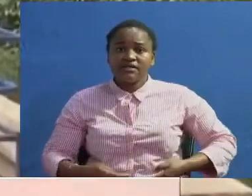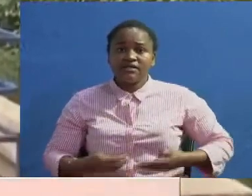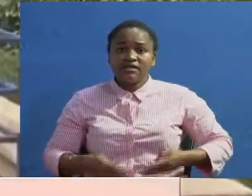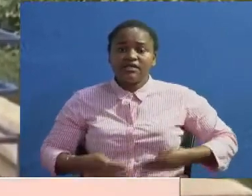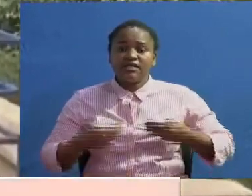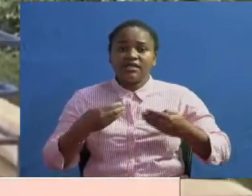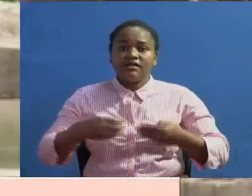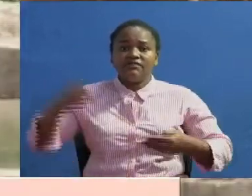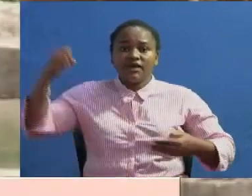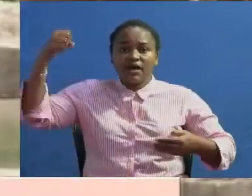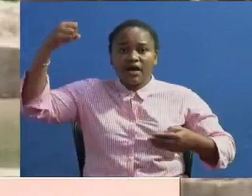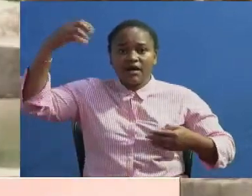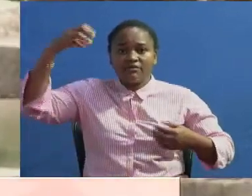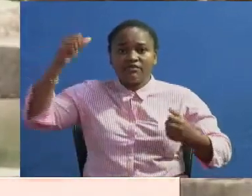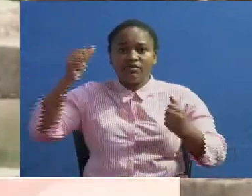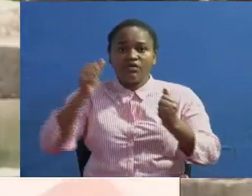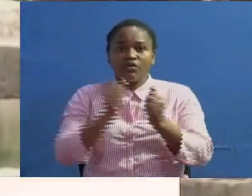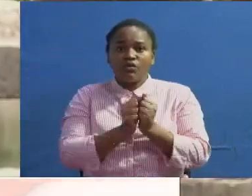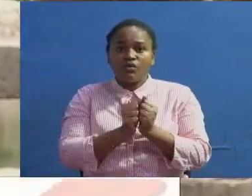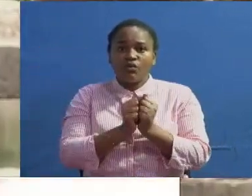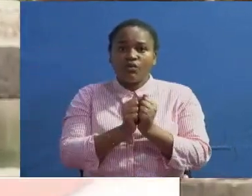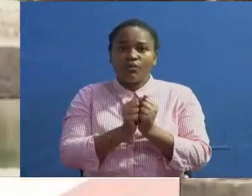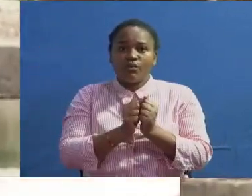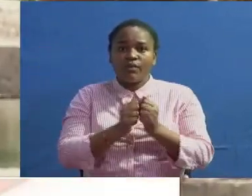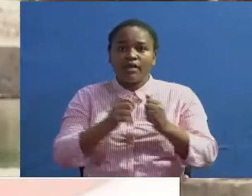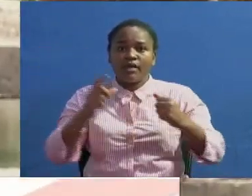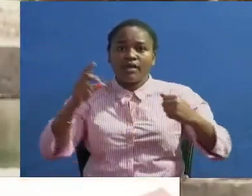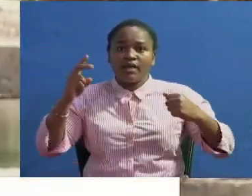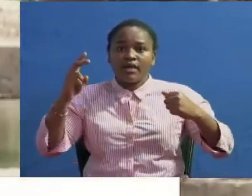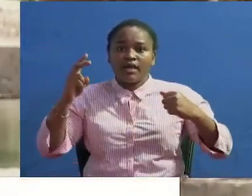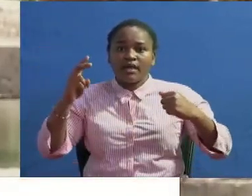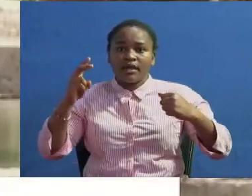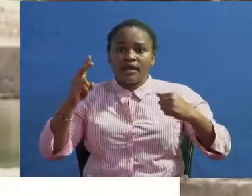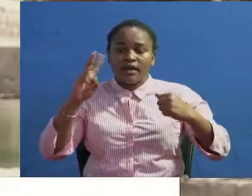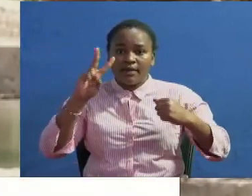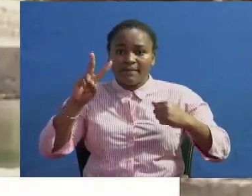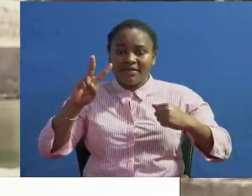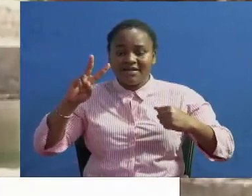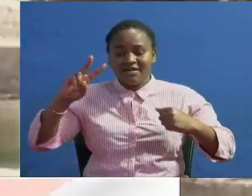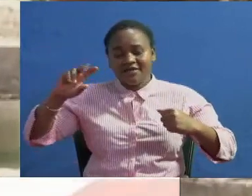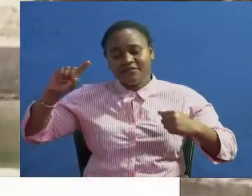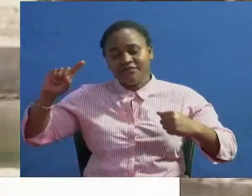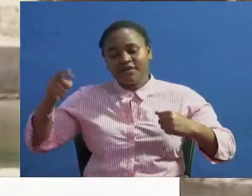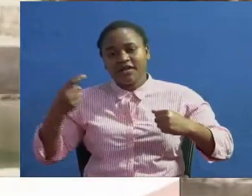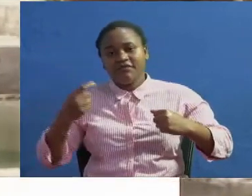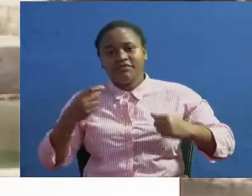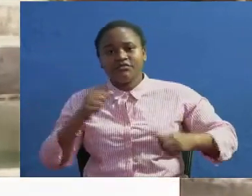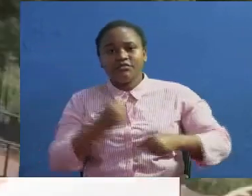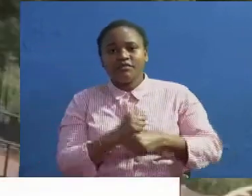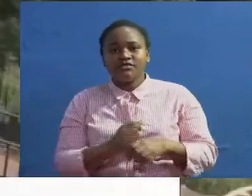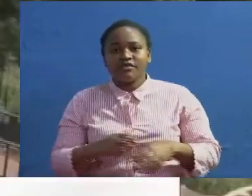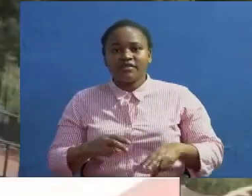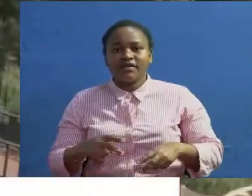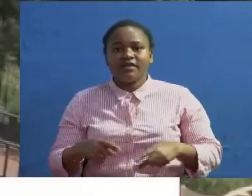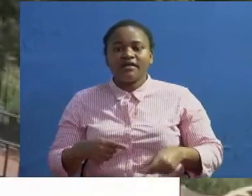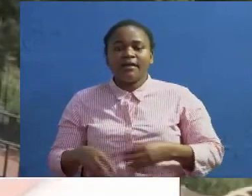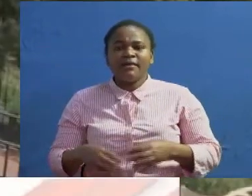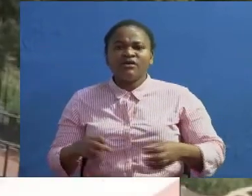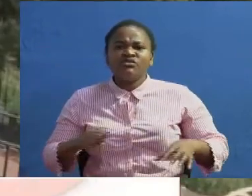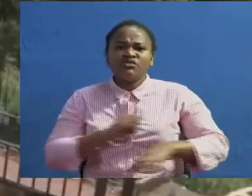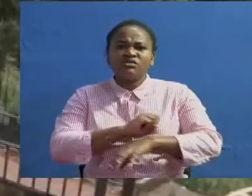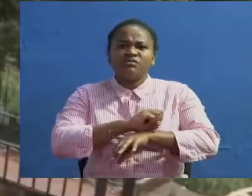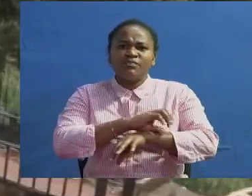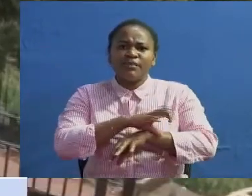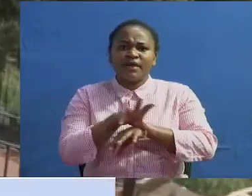kwa zaidi ya kaya 2000 katika kaunti ya Murang'a na kusaidia kuharakisha mpango wa serikali ya Kenya wa kusambaza